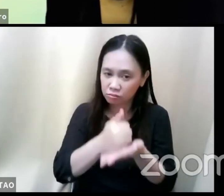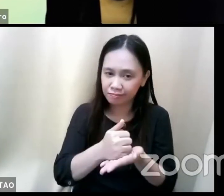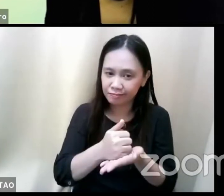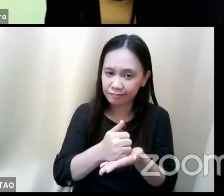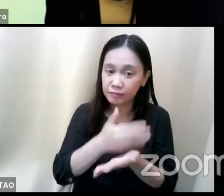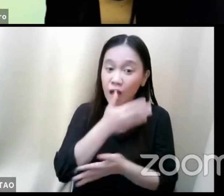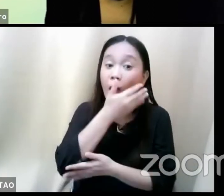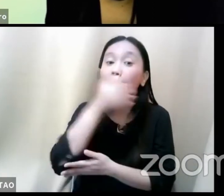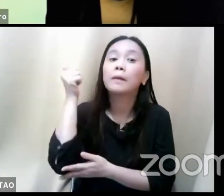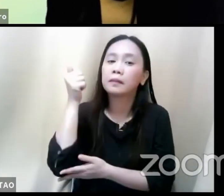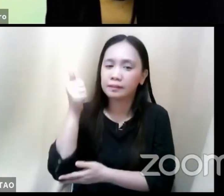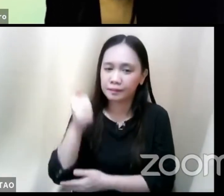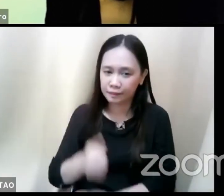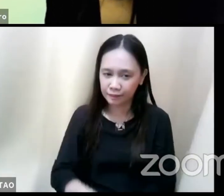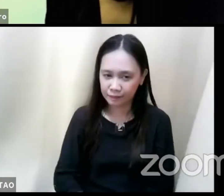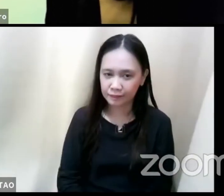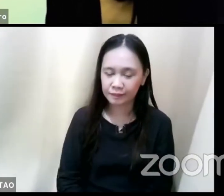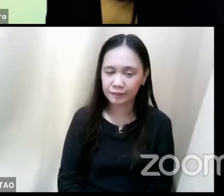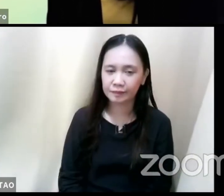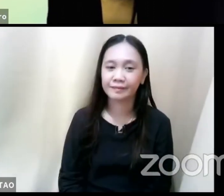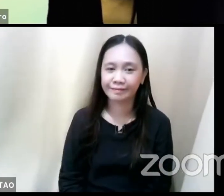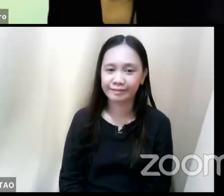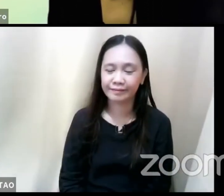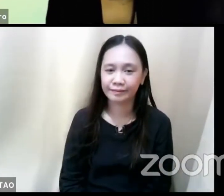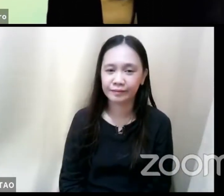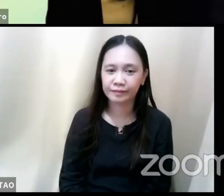yun. Yun po.